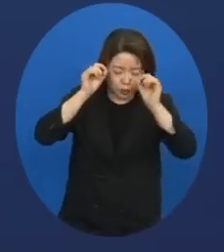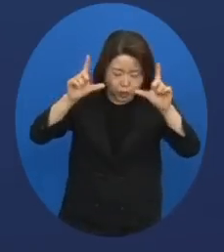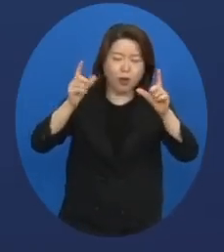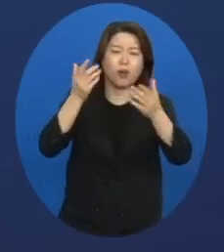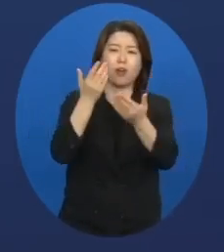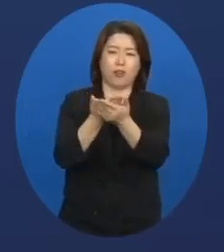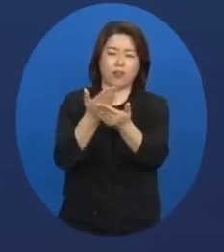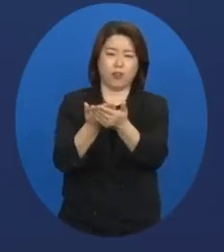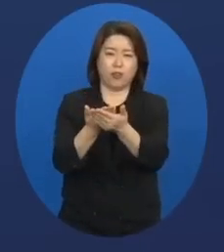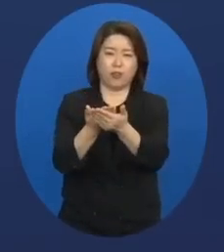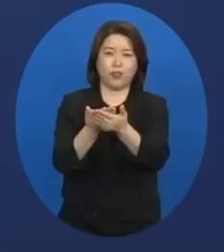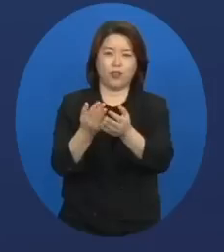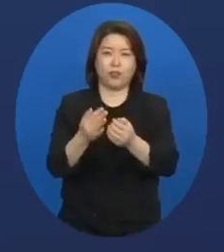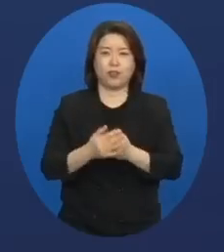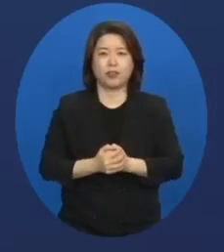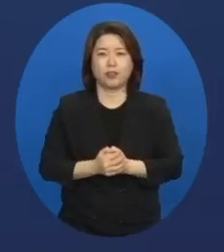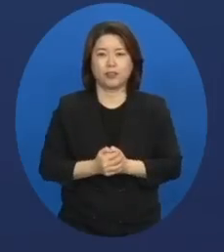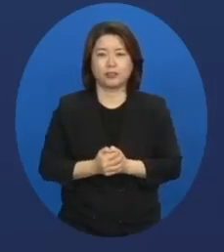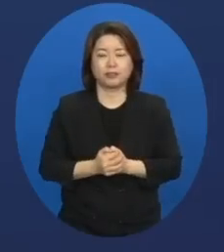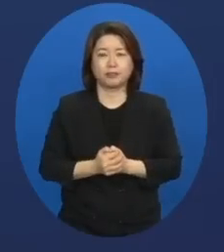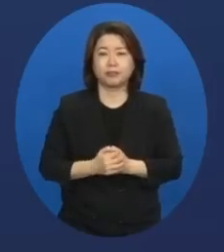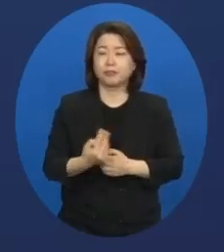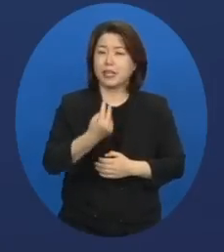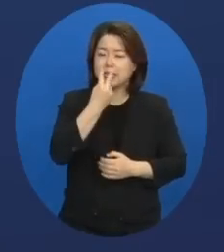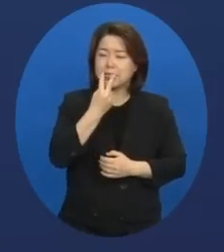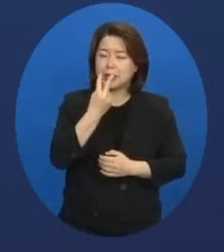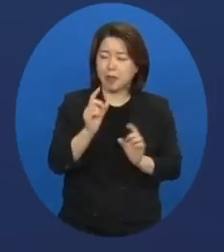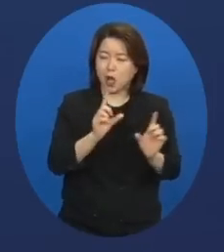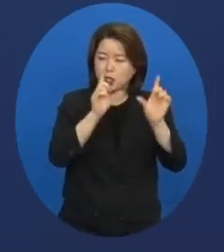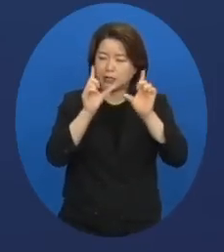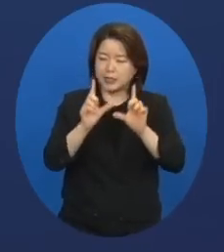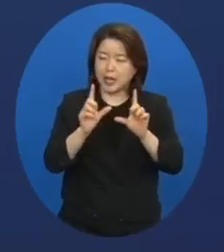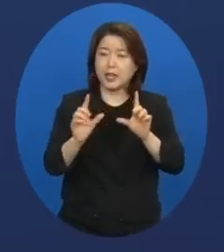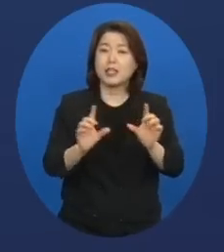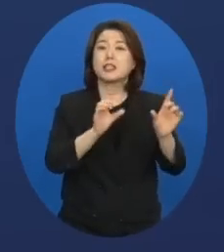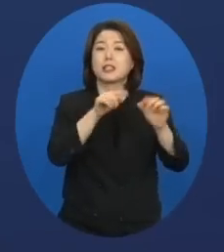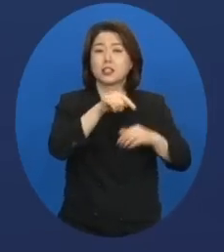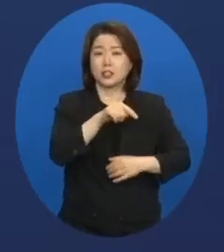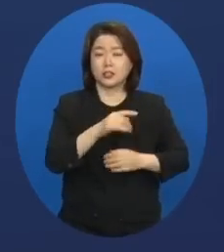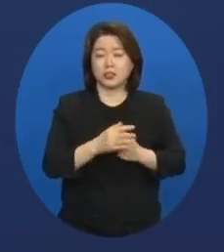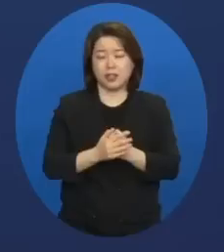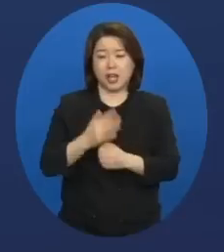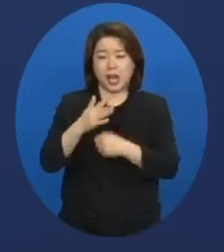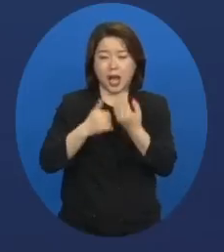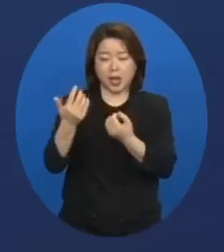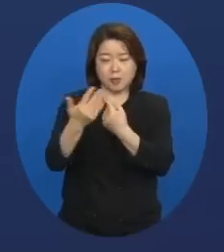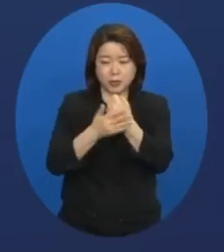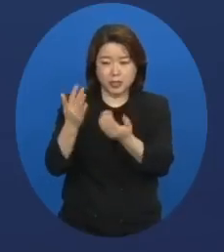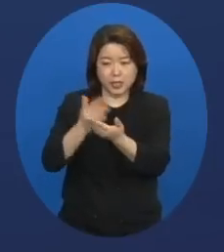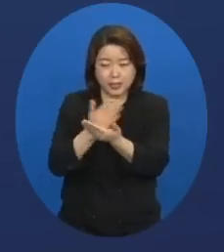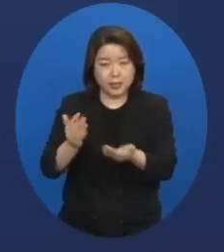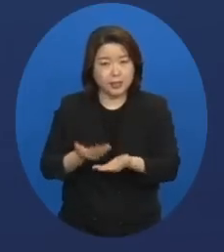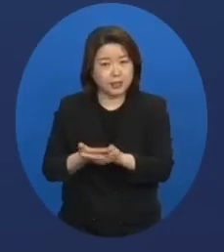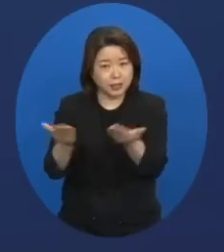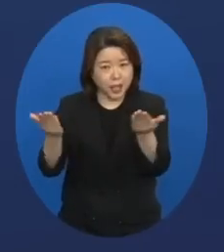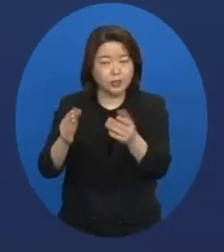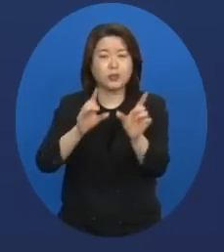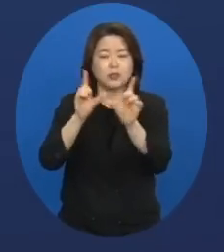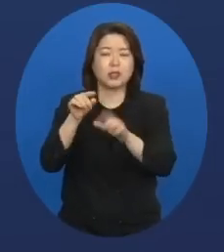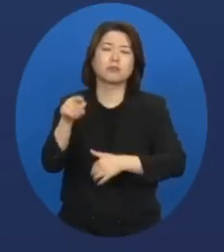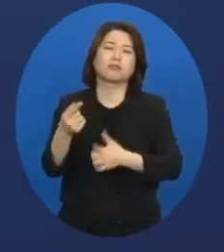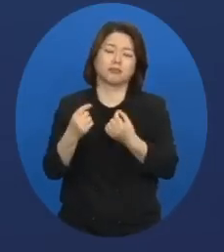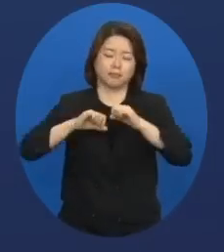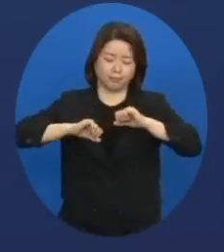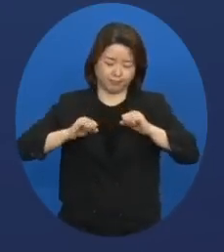열어주소서. 생명을 살리는 삶, 하나님의 은혜를 나누는 삶, 그렇게